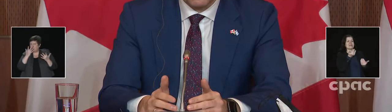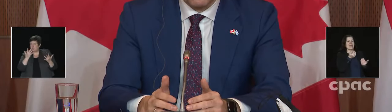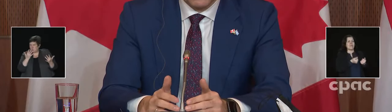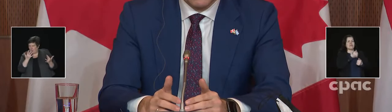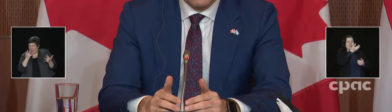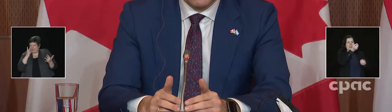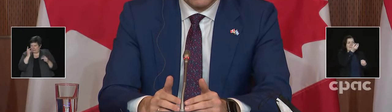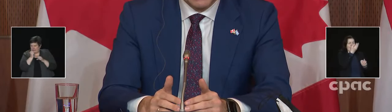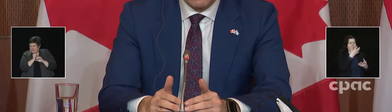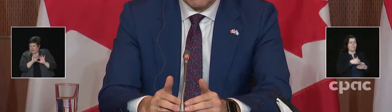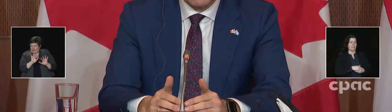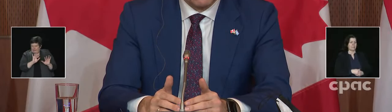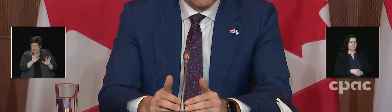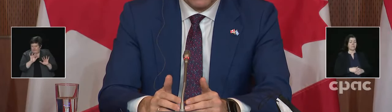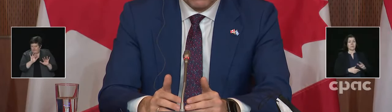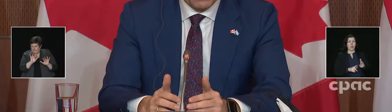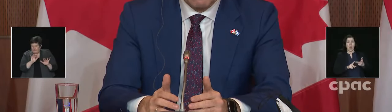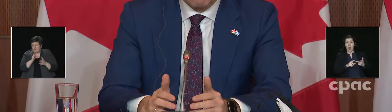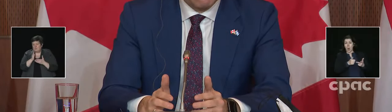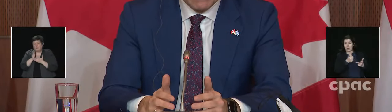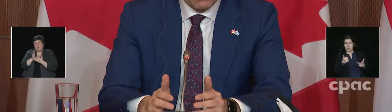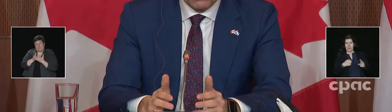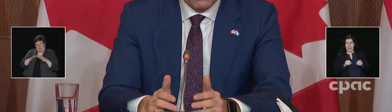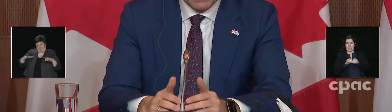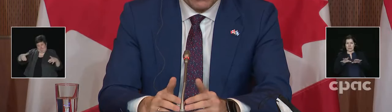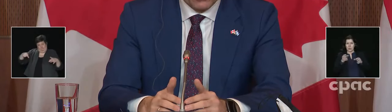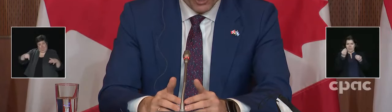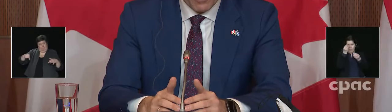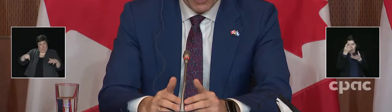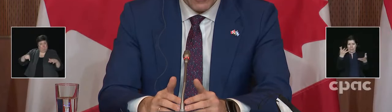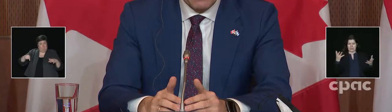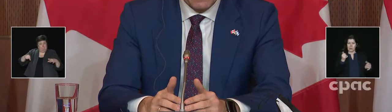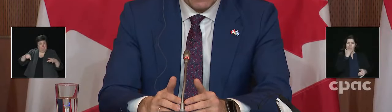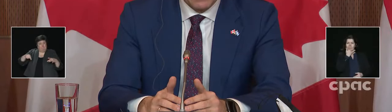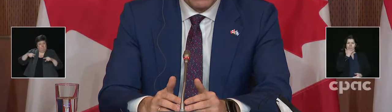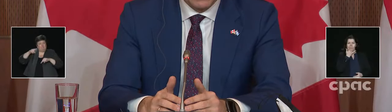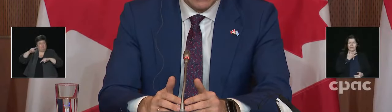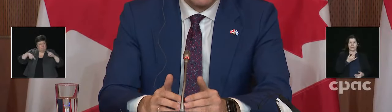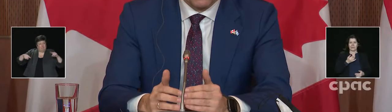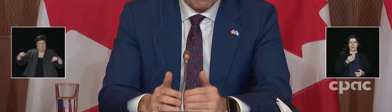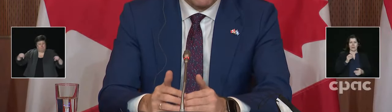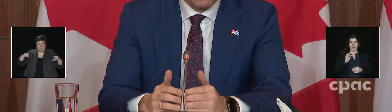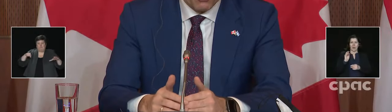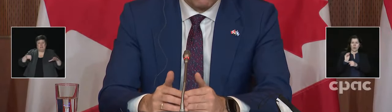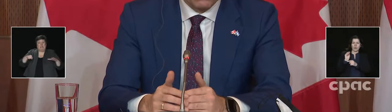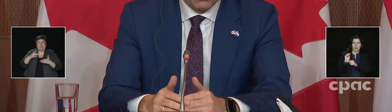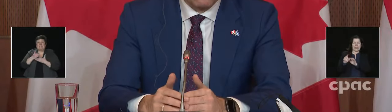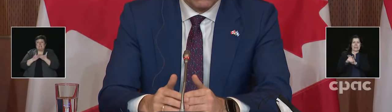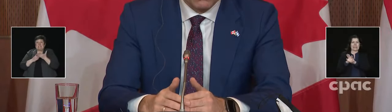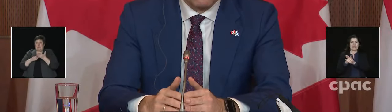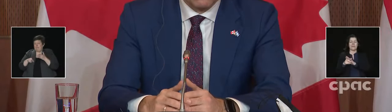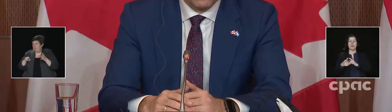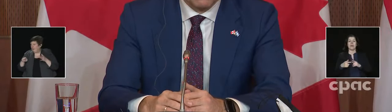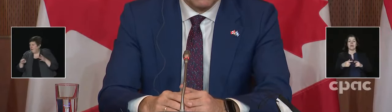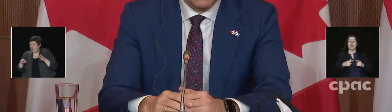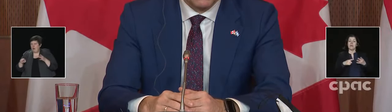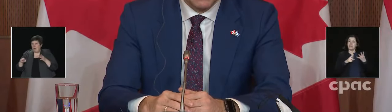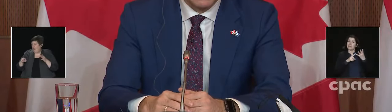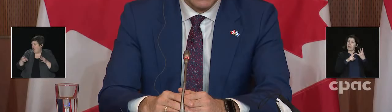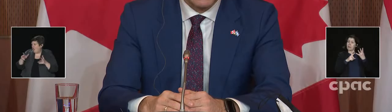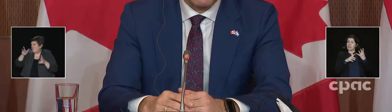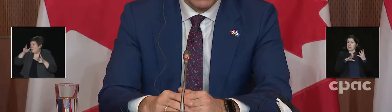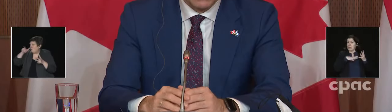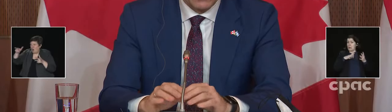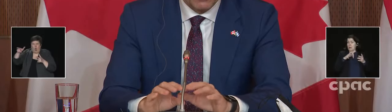des réseaux d'informations qui sont malheureusement, le trompeur. Et il y en a certains qui sont vraiment contre toute forme